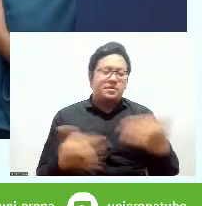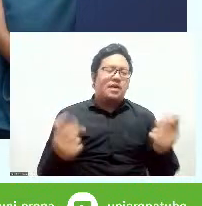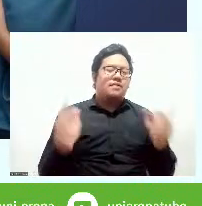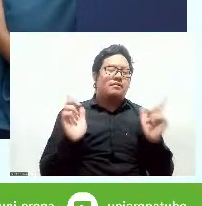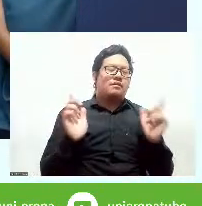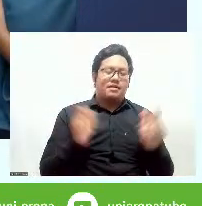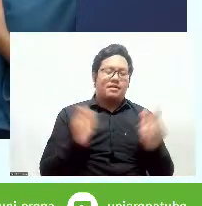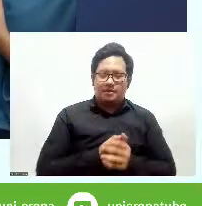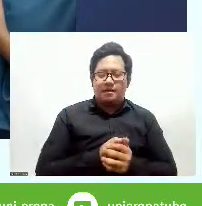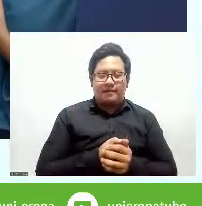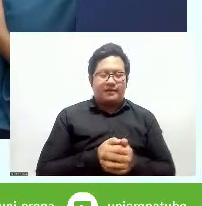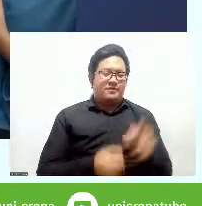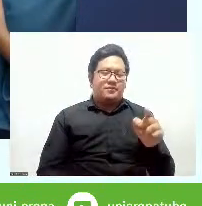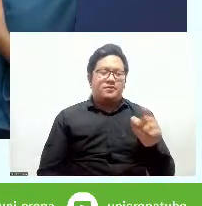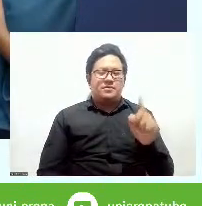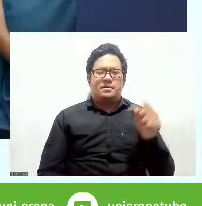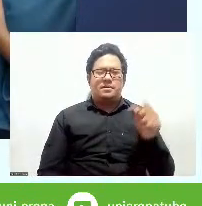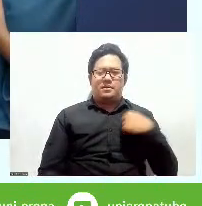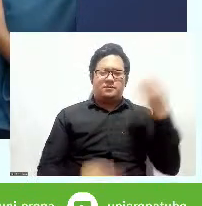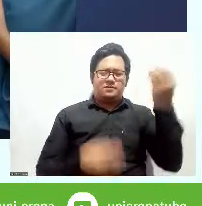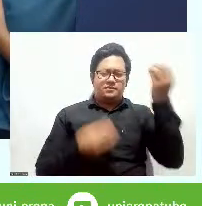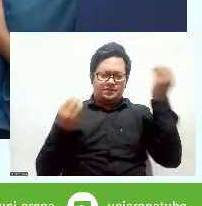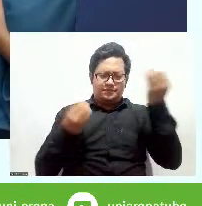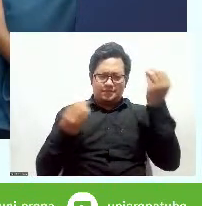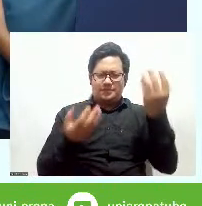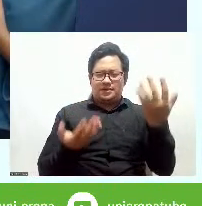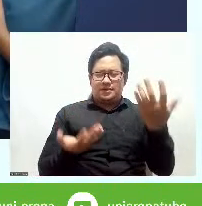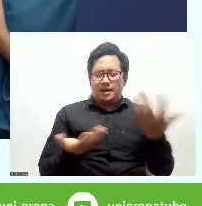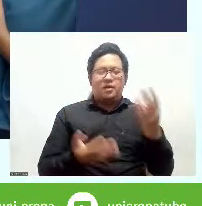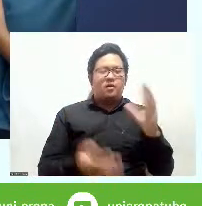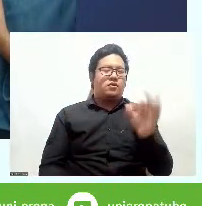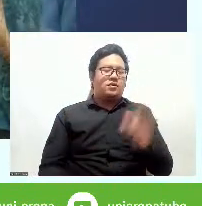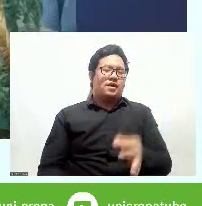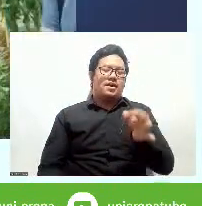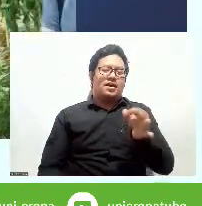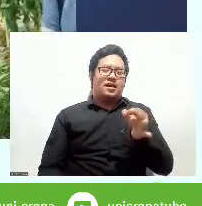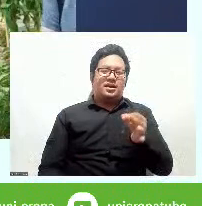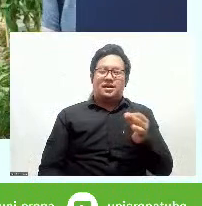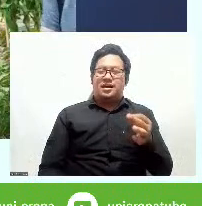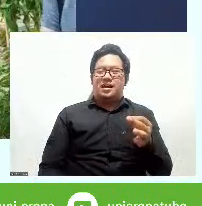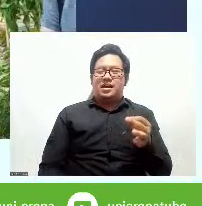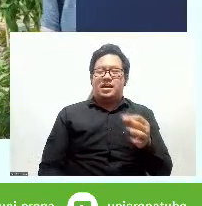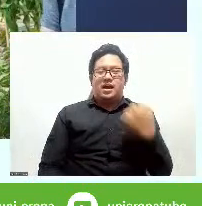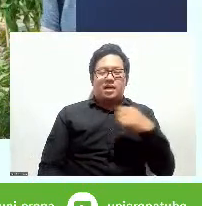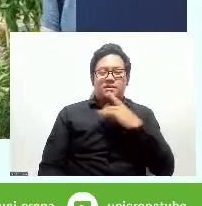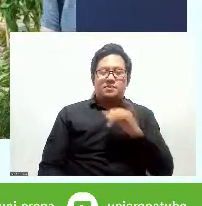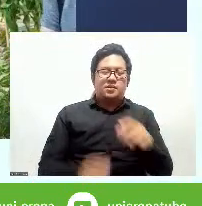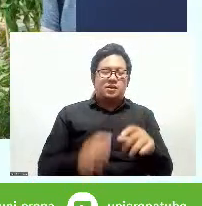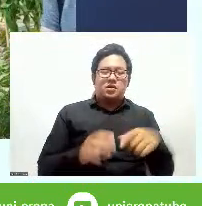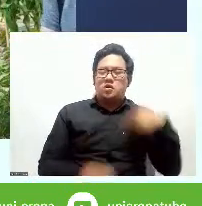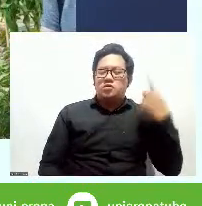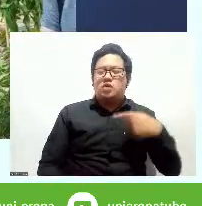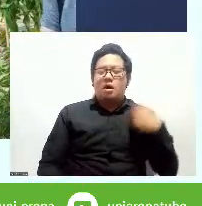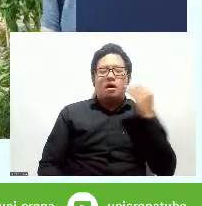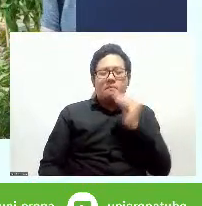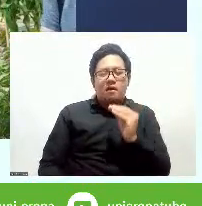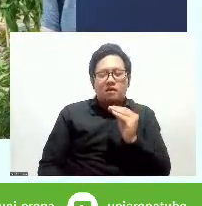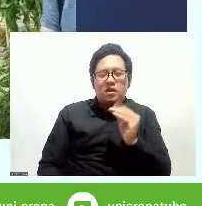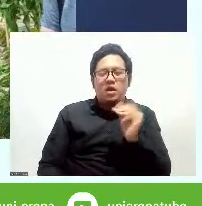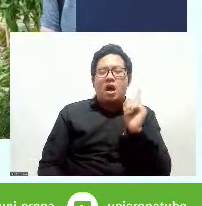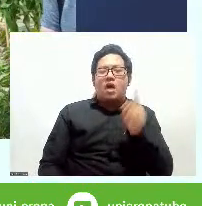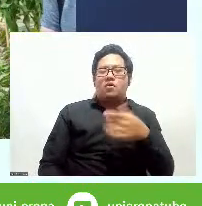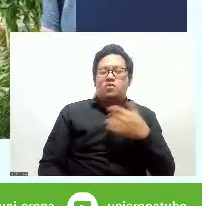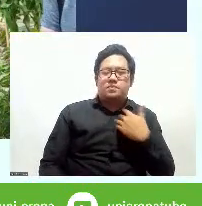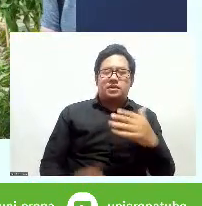yang kurban gitu jadi nggak bisa tuh yang bener-bener setiap pagi Harus bisa Harus balik tanah